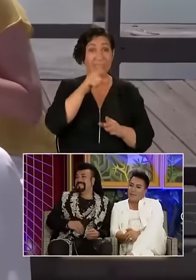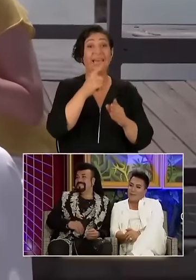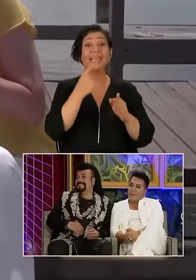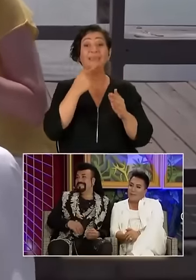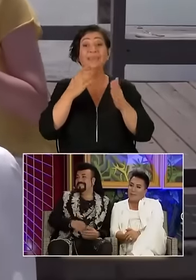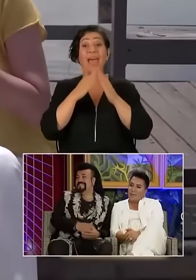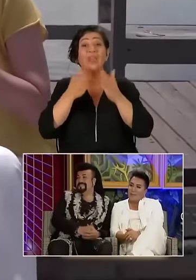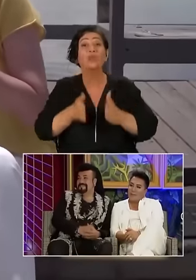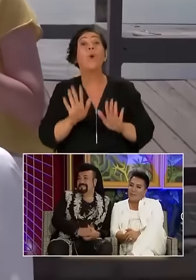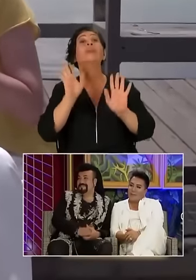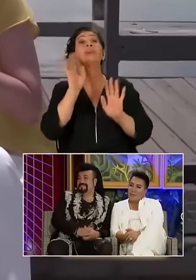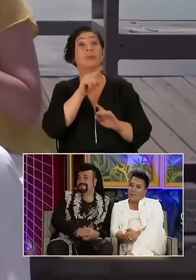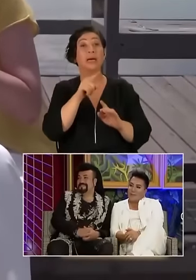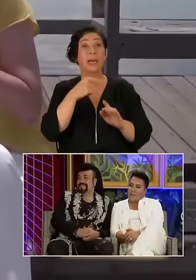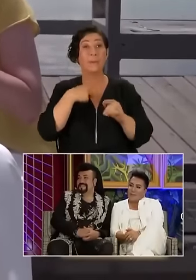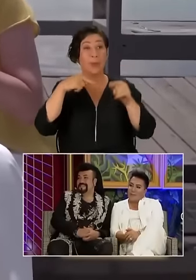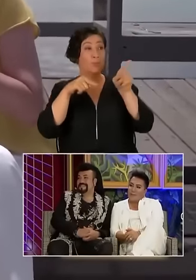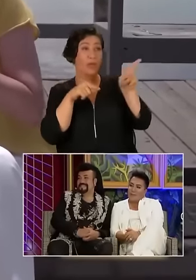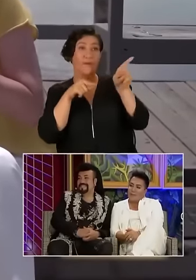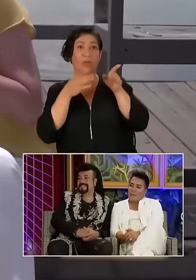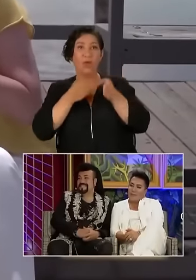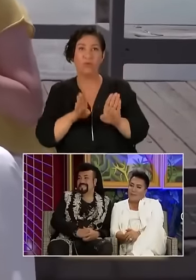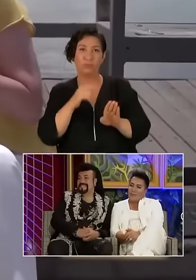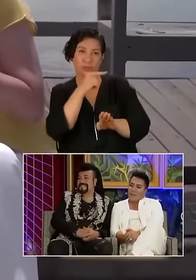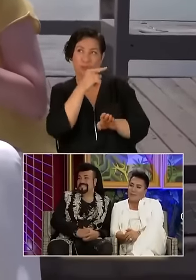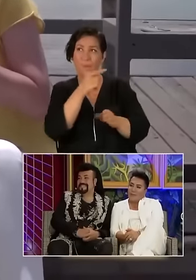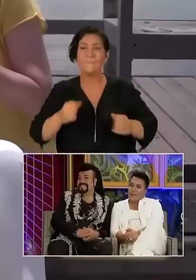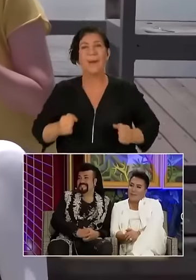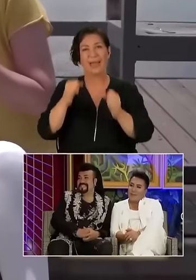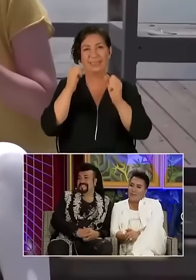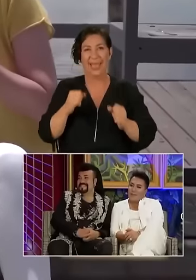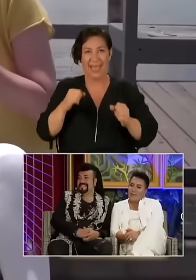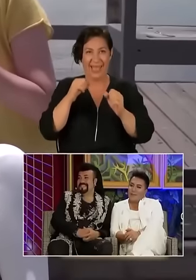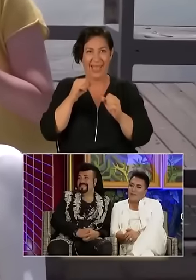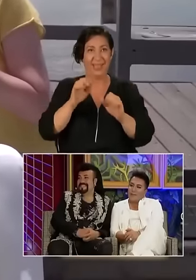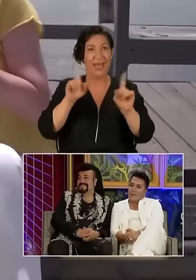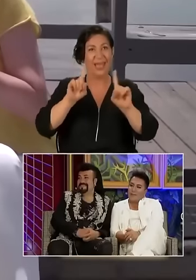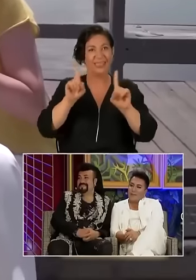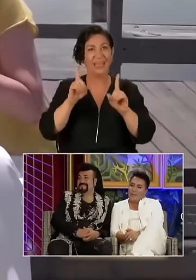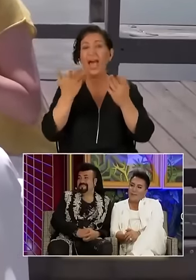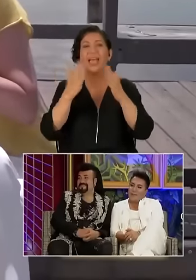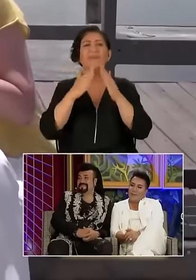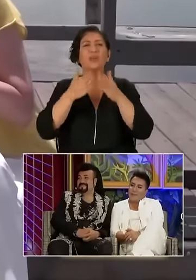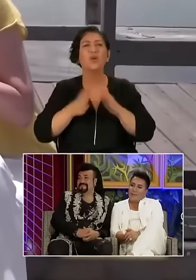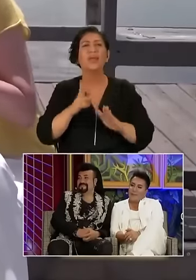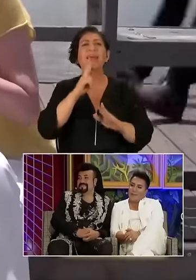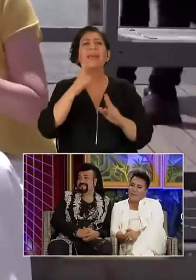kırmızı evde doğmadın mı? Evet, ben burada doğdum. Şurada. Burada, parkta? Hayır.